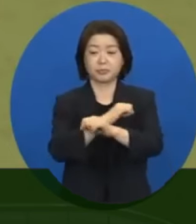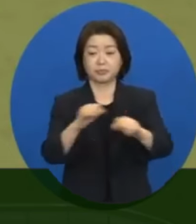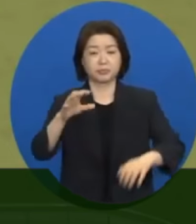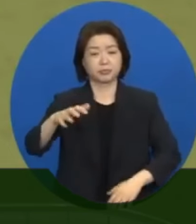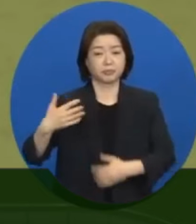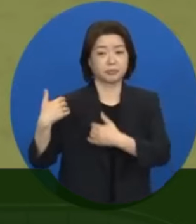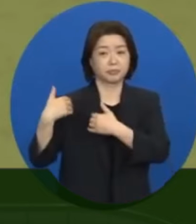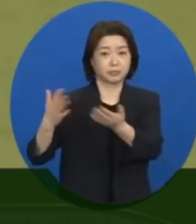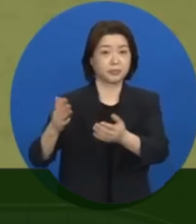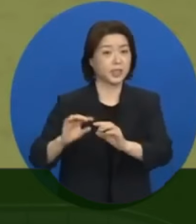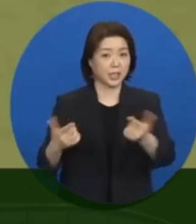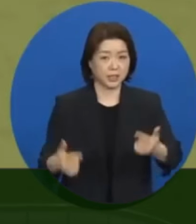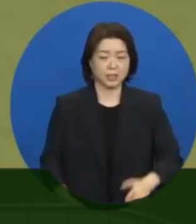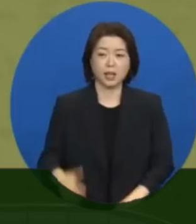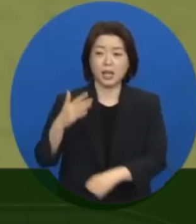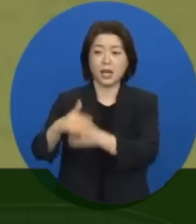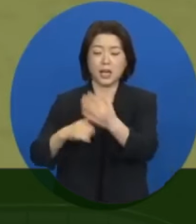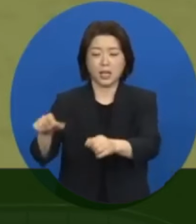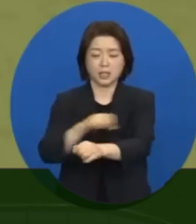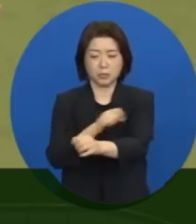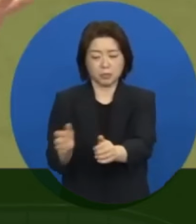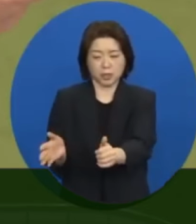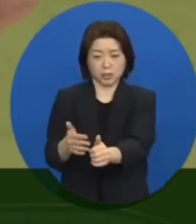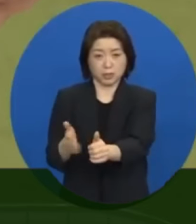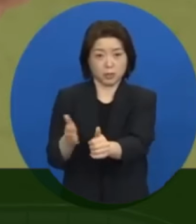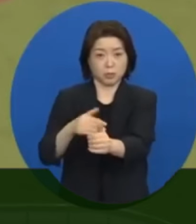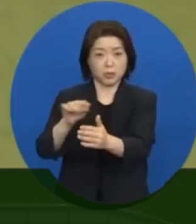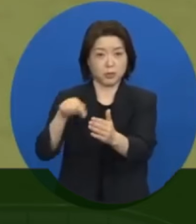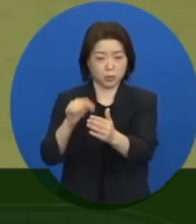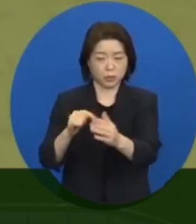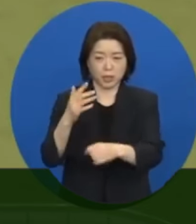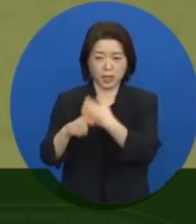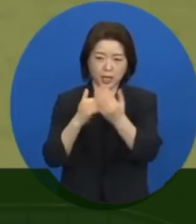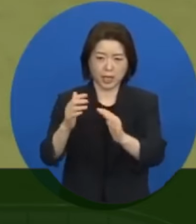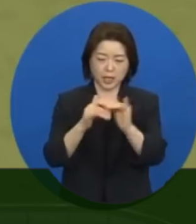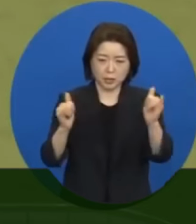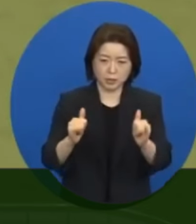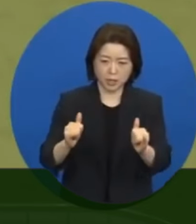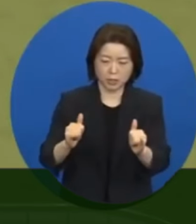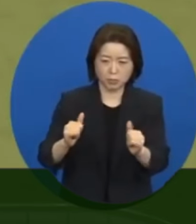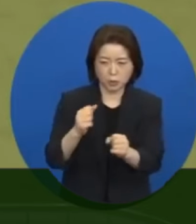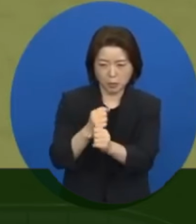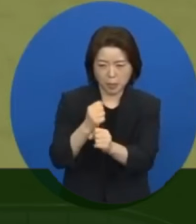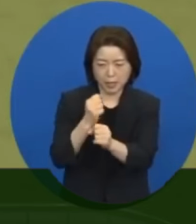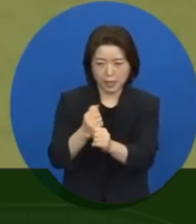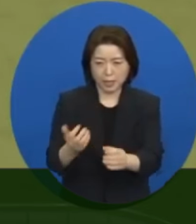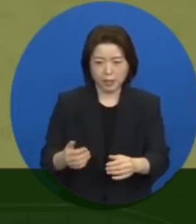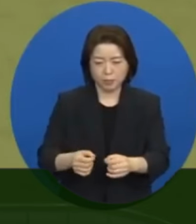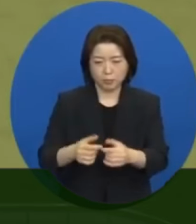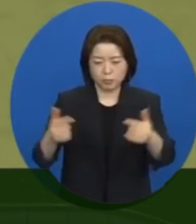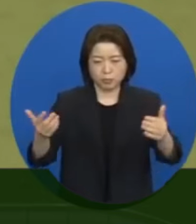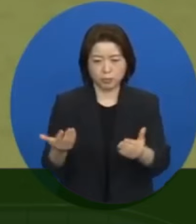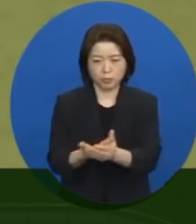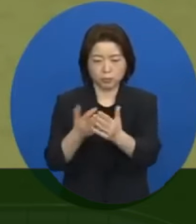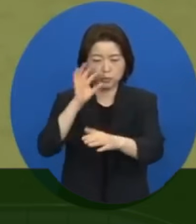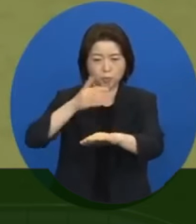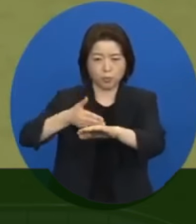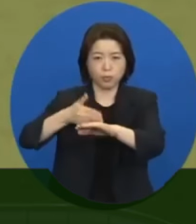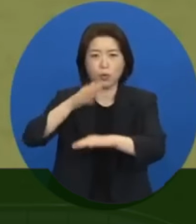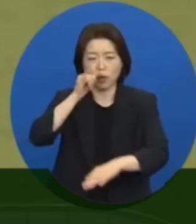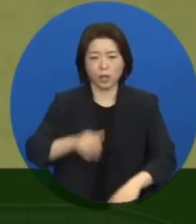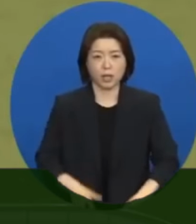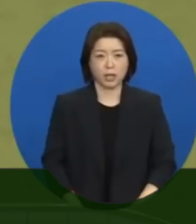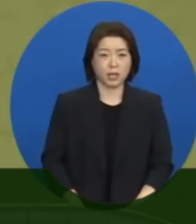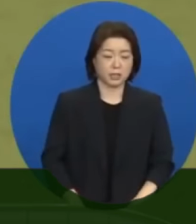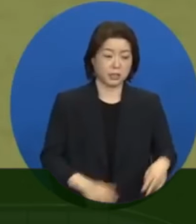아니고 하나님의 특별한 섭리 가운데 하나님의 사람으로 만들어지고 있었어 아무도 그걸 몰랐어요 심지어 사무엘도